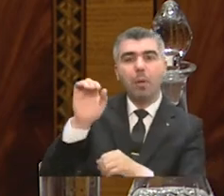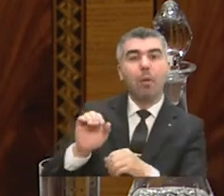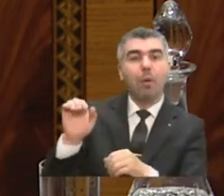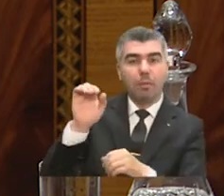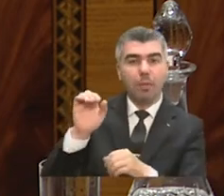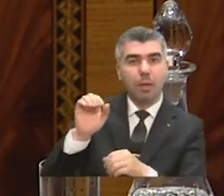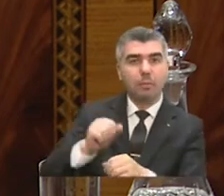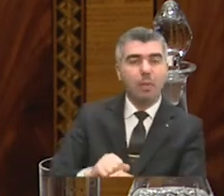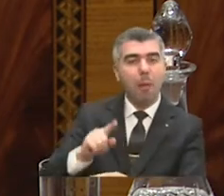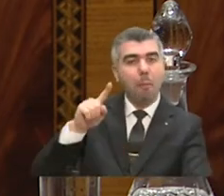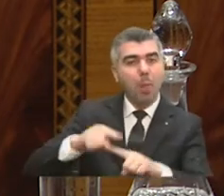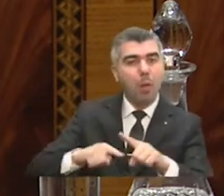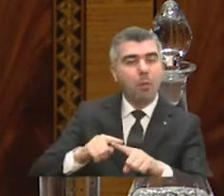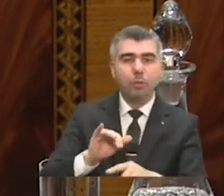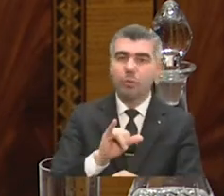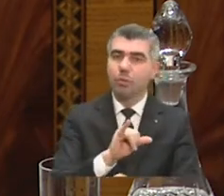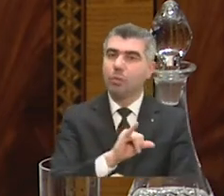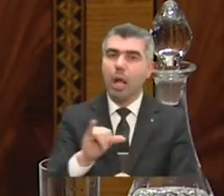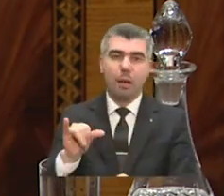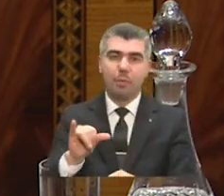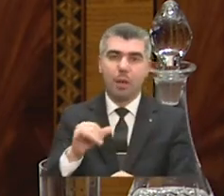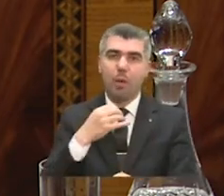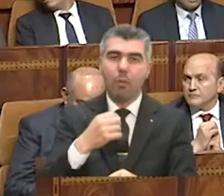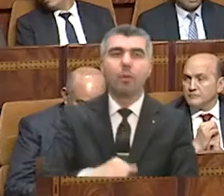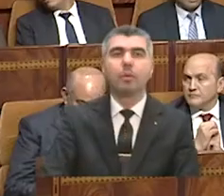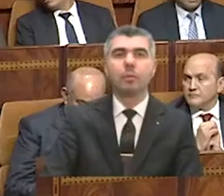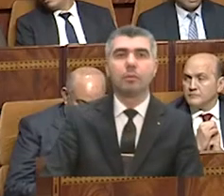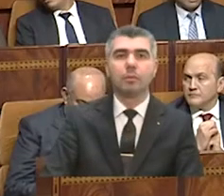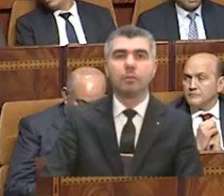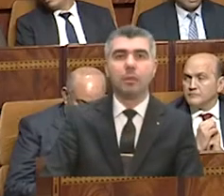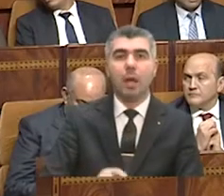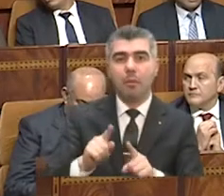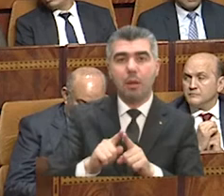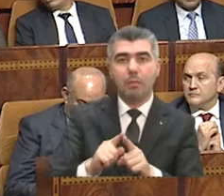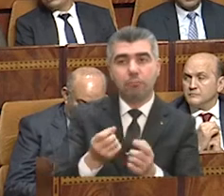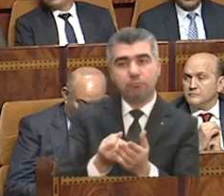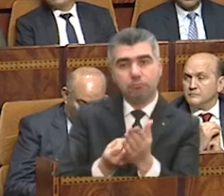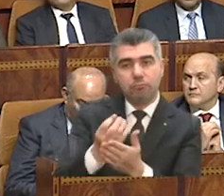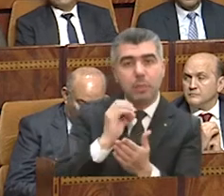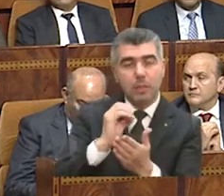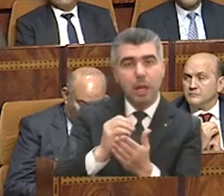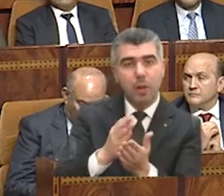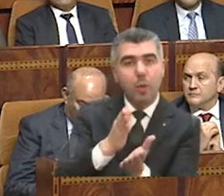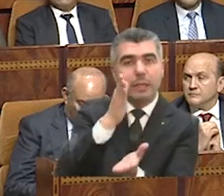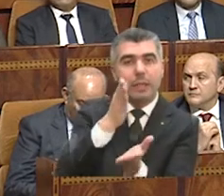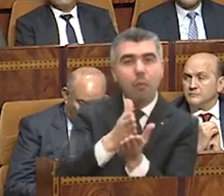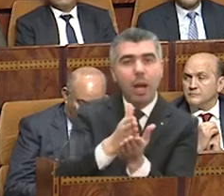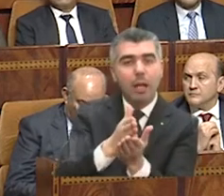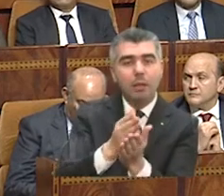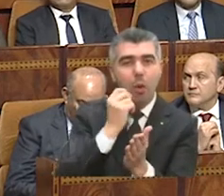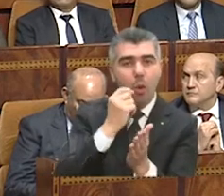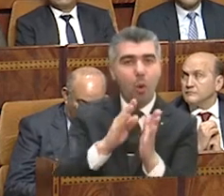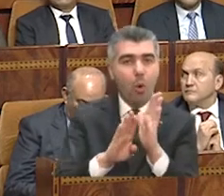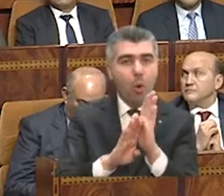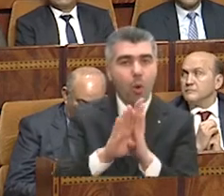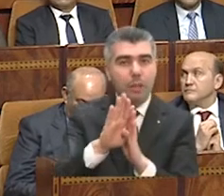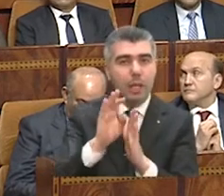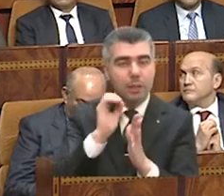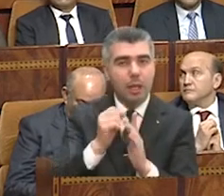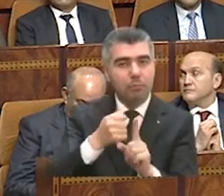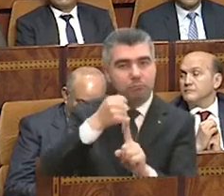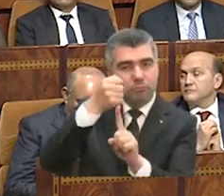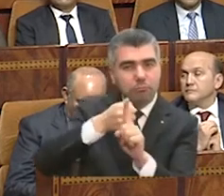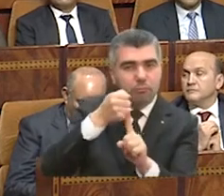rejetant cette décision de l'Union européenne et c'est une décision qui